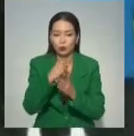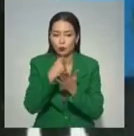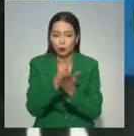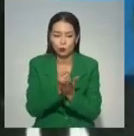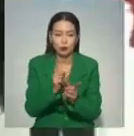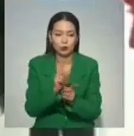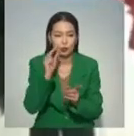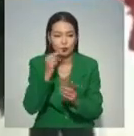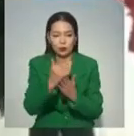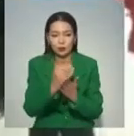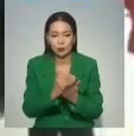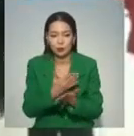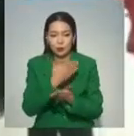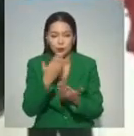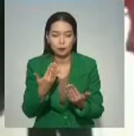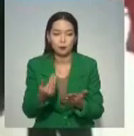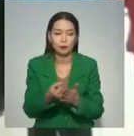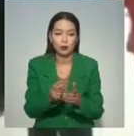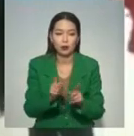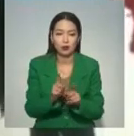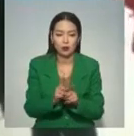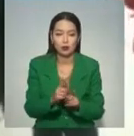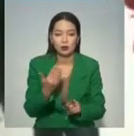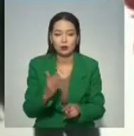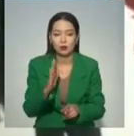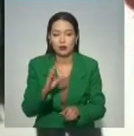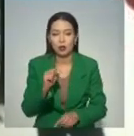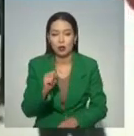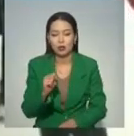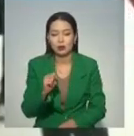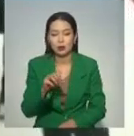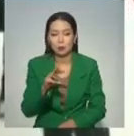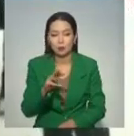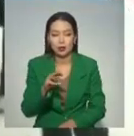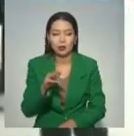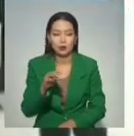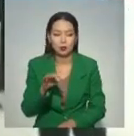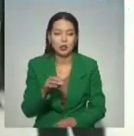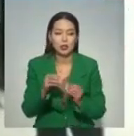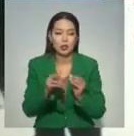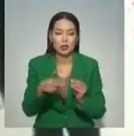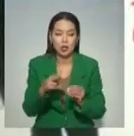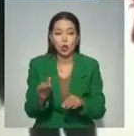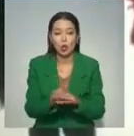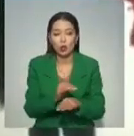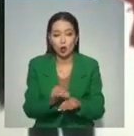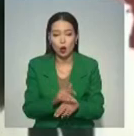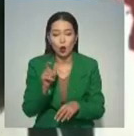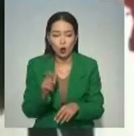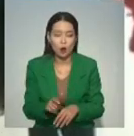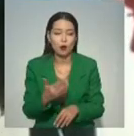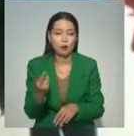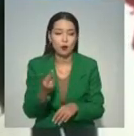график отпусков. Все работники перешли в «Арселор» с 10 декабря добровольно, без принуждения с чьей-либо